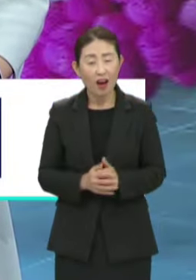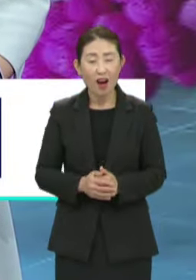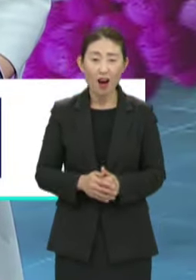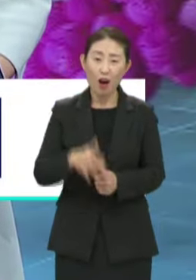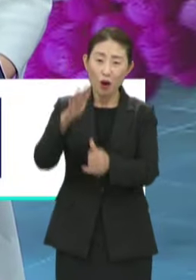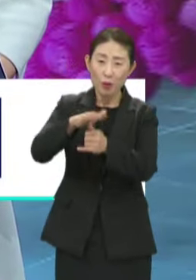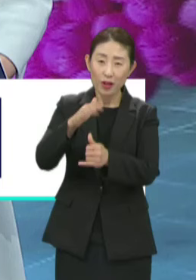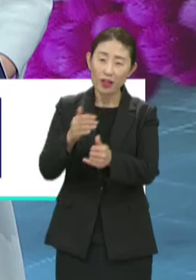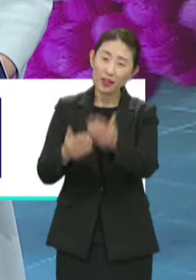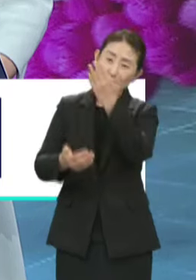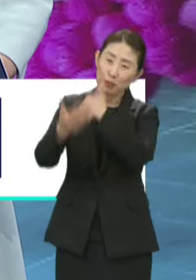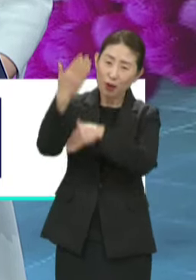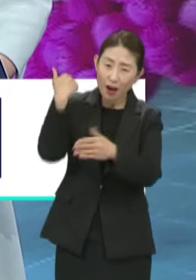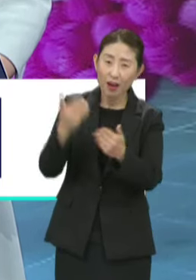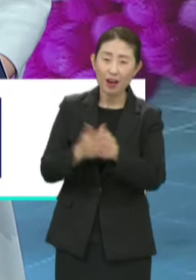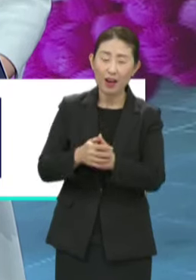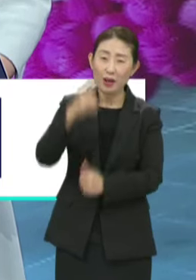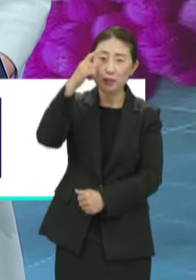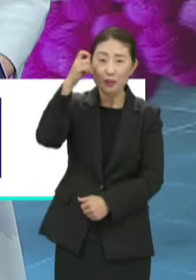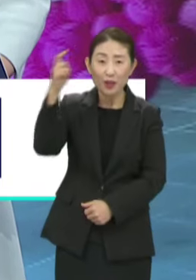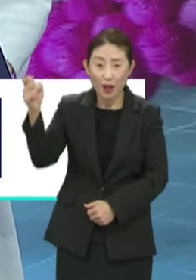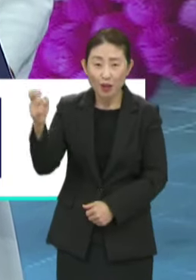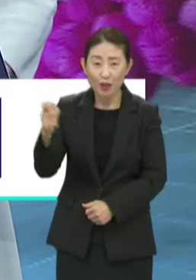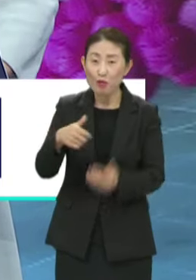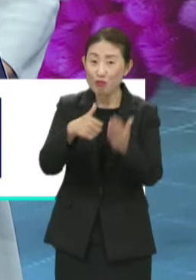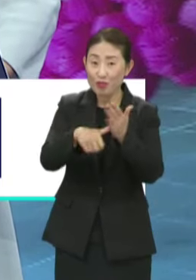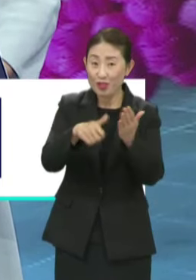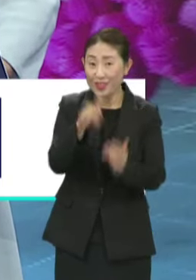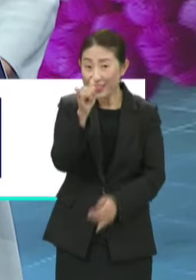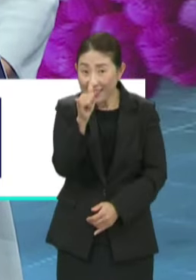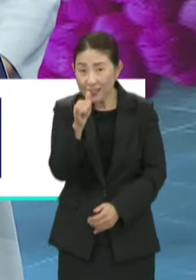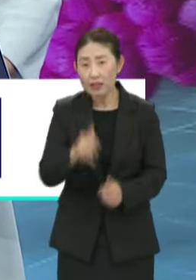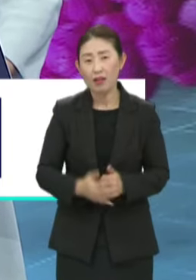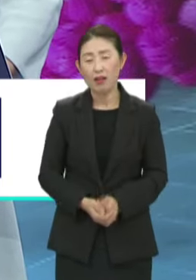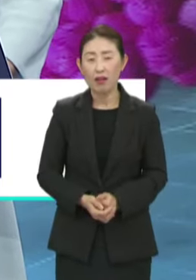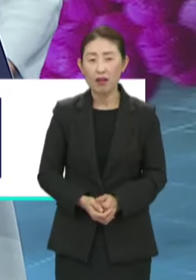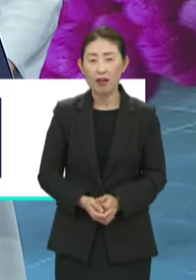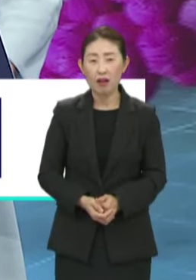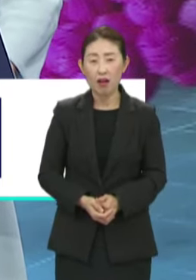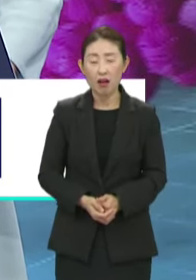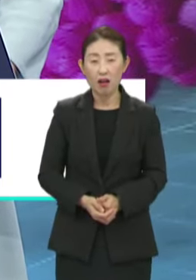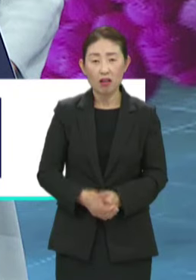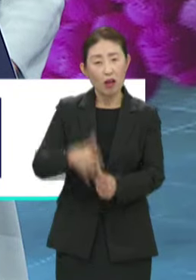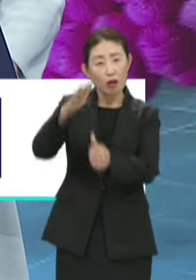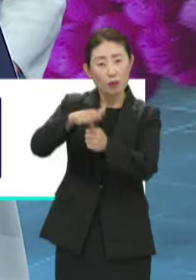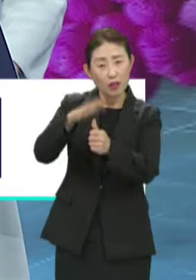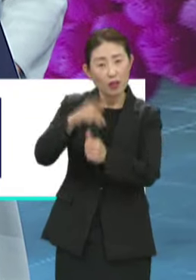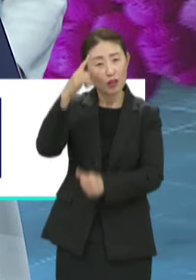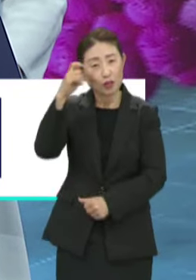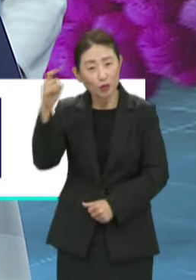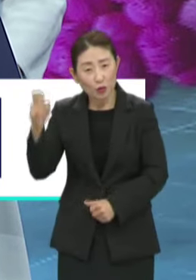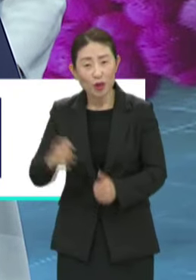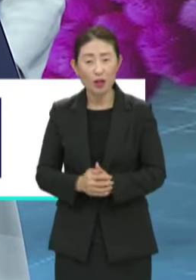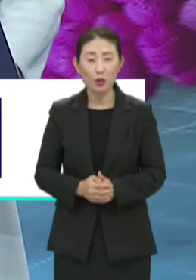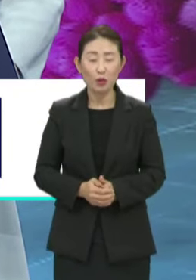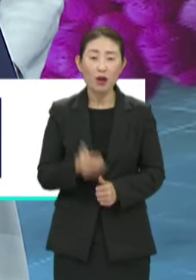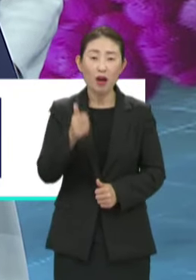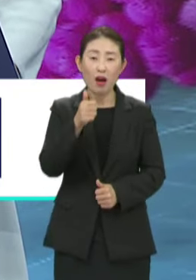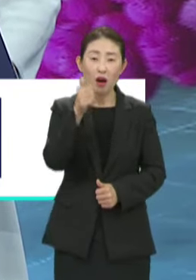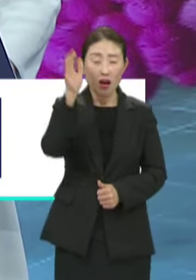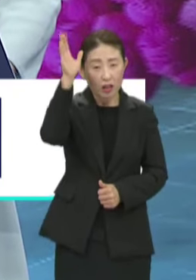누구든 어린 시절의 소중한 기억을 떠올리게 하는 물건이 있을 텐데요. 어린 시절의 기억들부터 마치